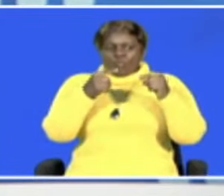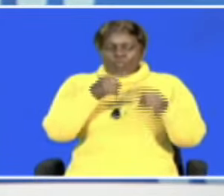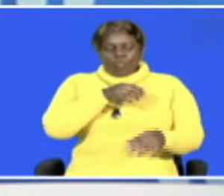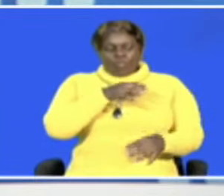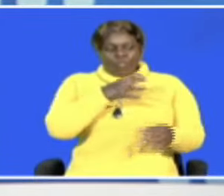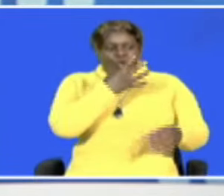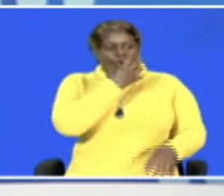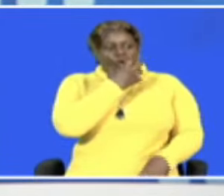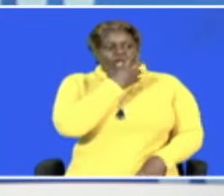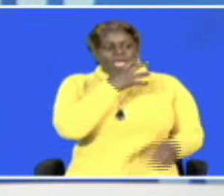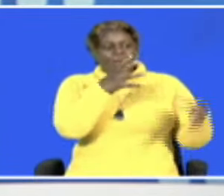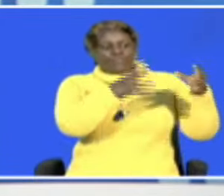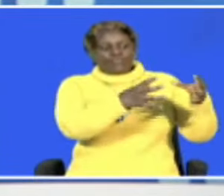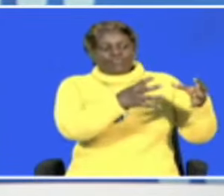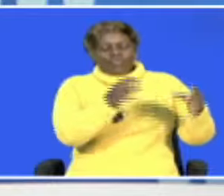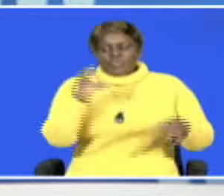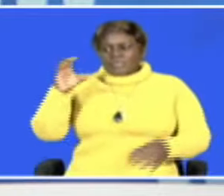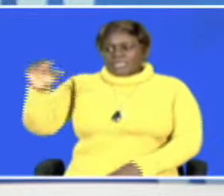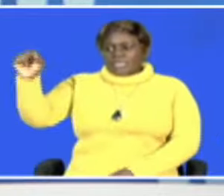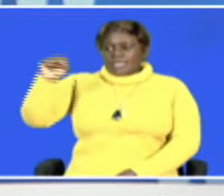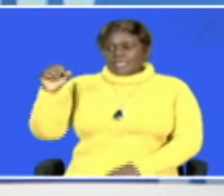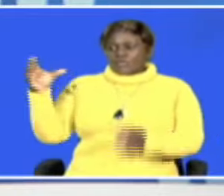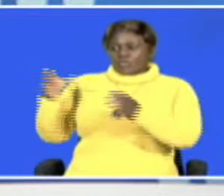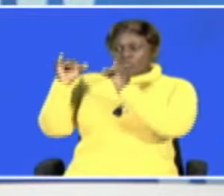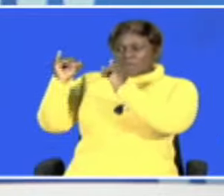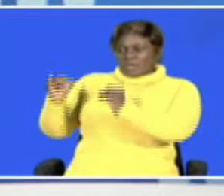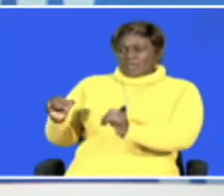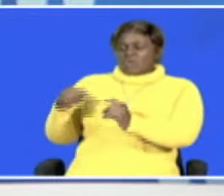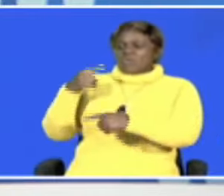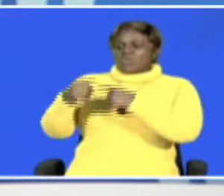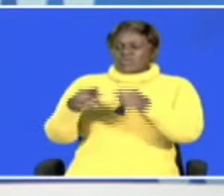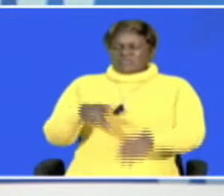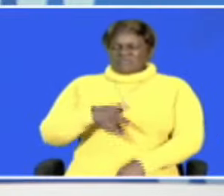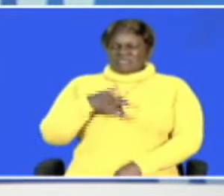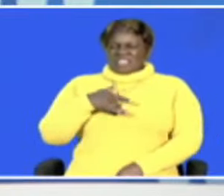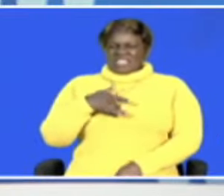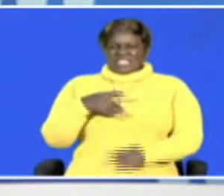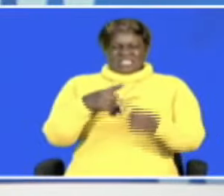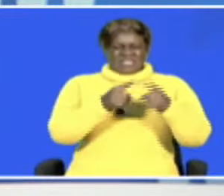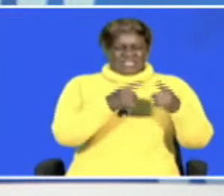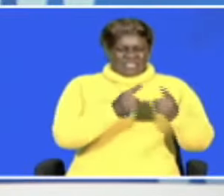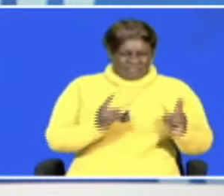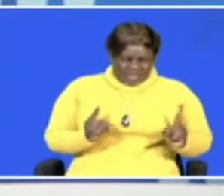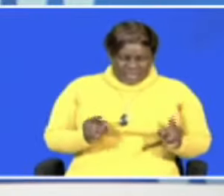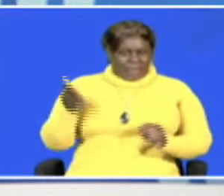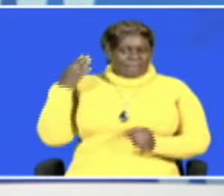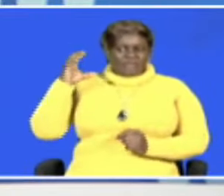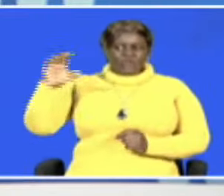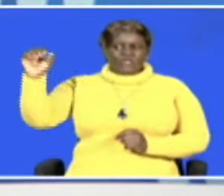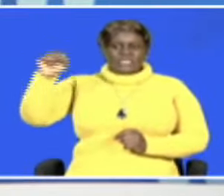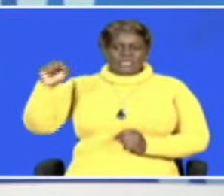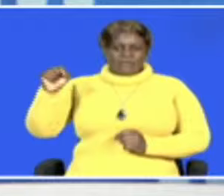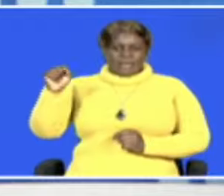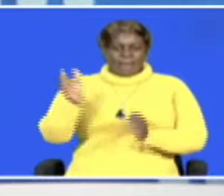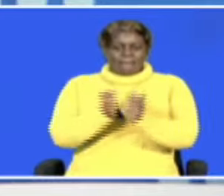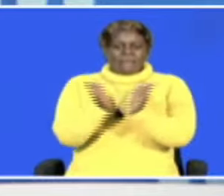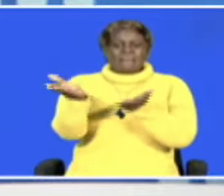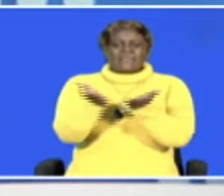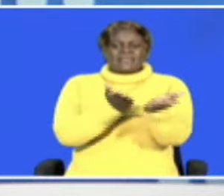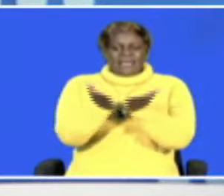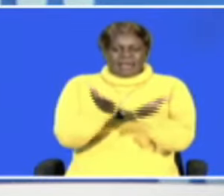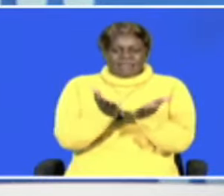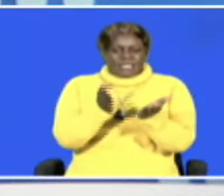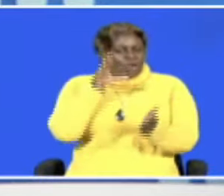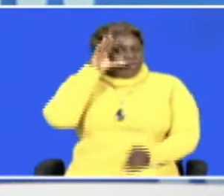wa ODM Raila Odinga katika baraza jipya la mawaziri inaendelea kuzua tumbo joto. Aliyekuwa waziri wa utumishi wa umma Moses